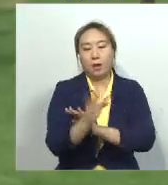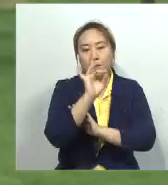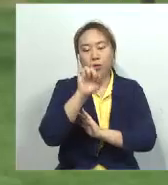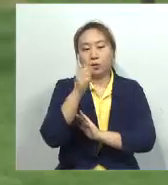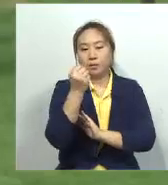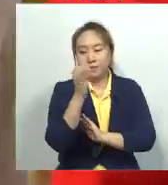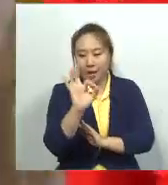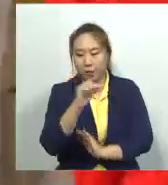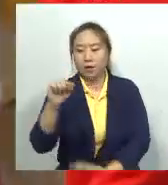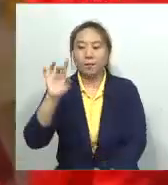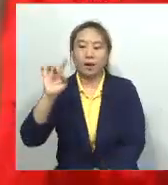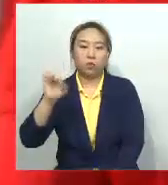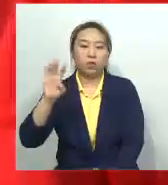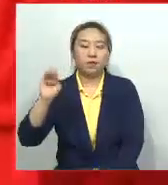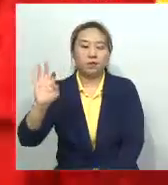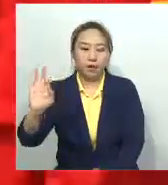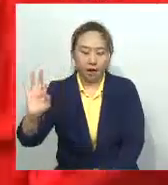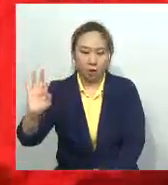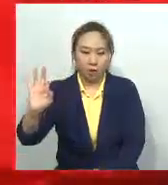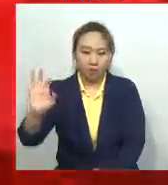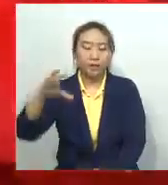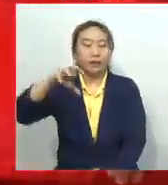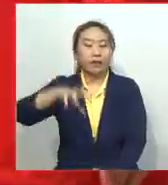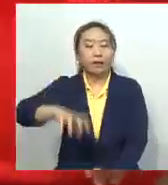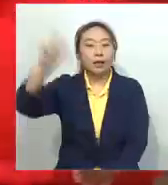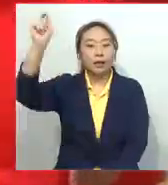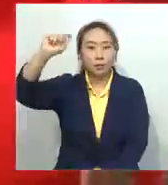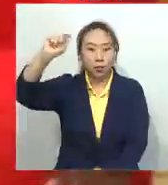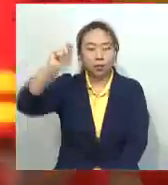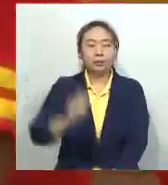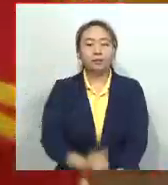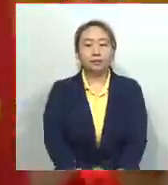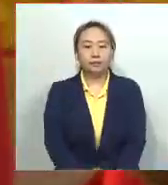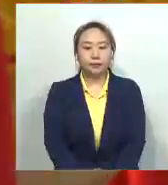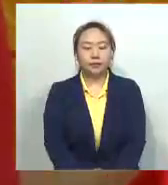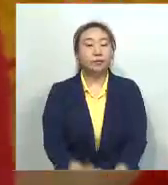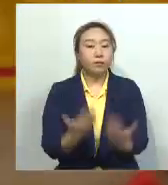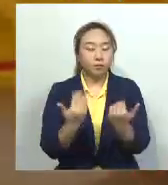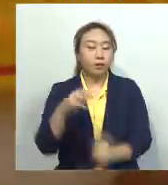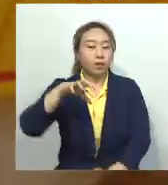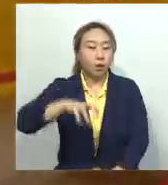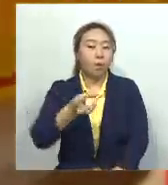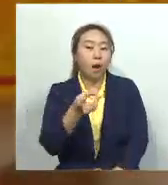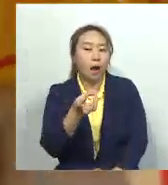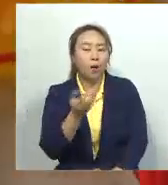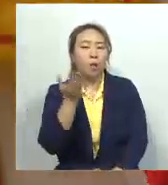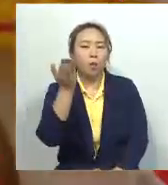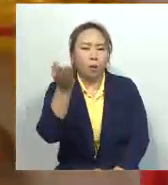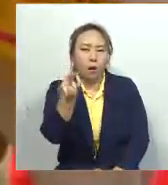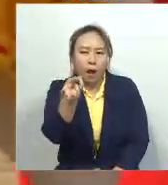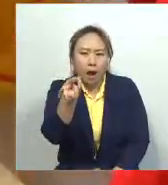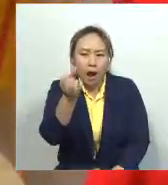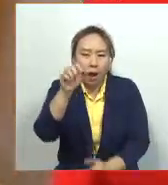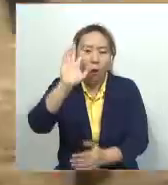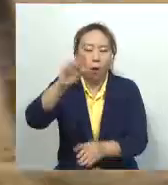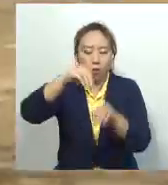ถึงเวลา 8:49 นณมณฑลพิธีท้องสนามหลวงนะครับทางนี้กรมการข้าวได้ขอพระราชทานพันธุ์ข้าวทร